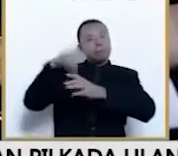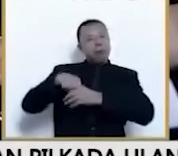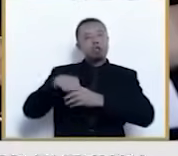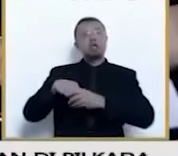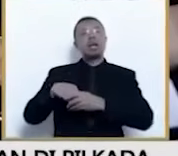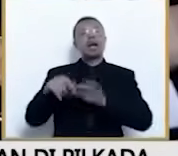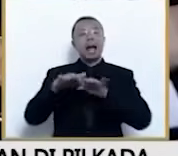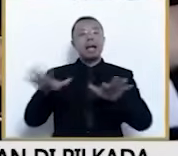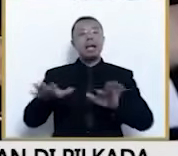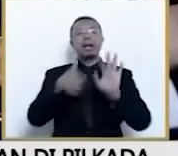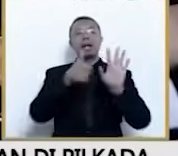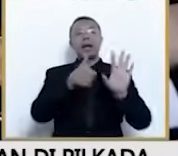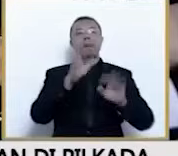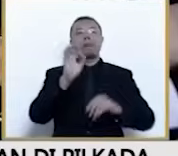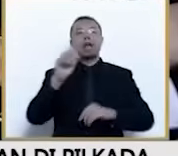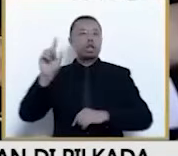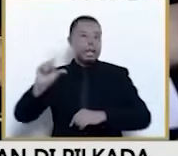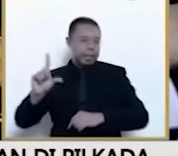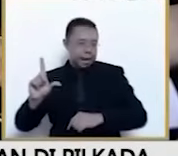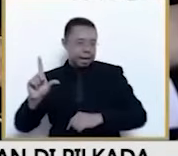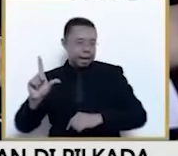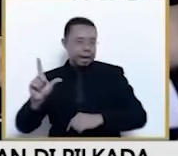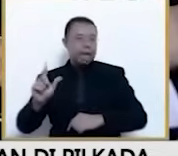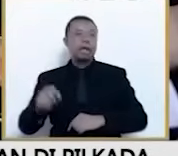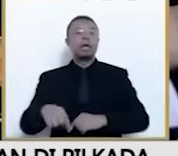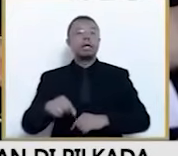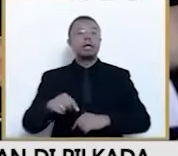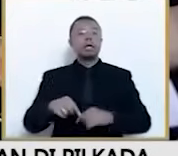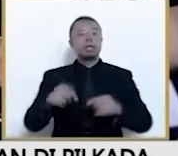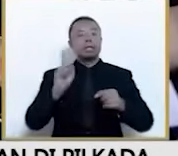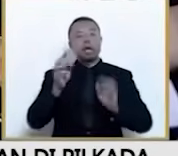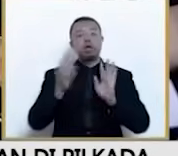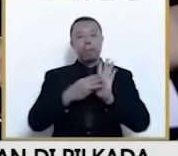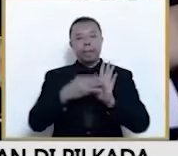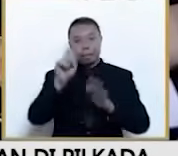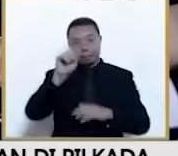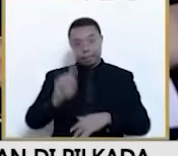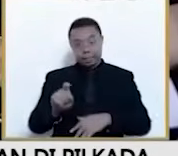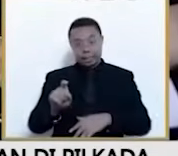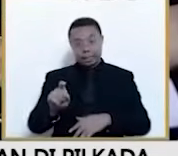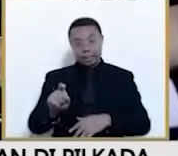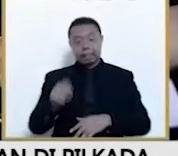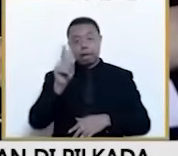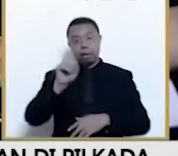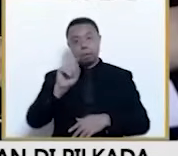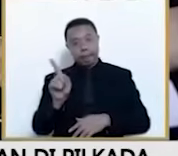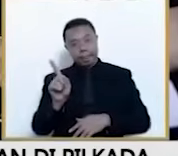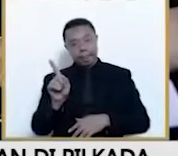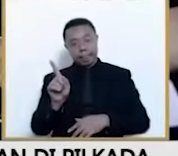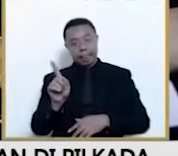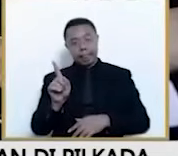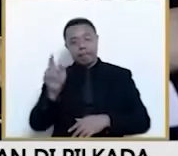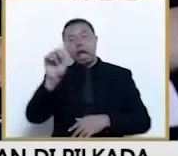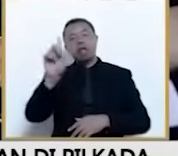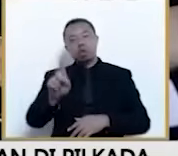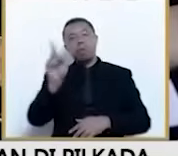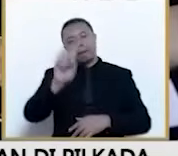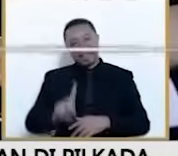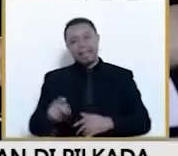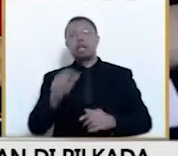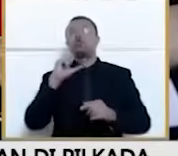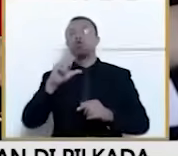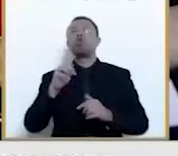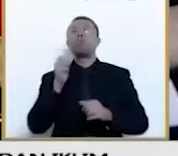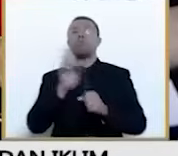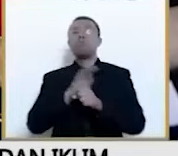menyerap air 600 liter per meter persegi per menit ya, jadi jumlahnya cukup bagus